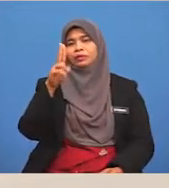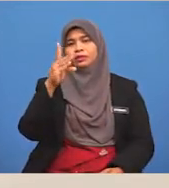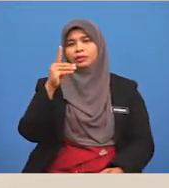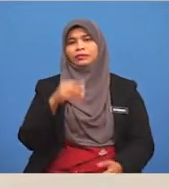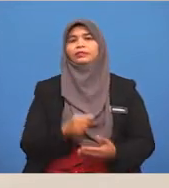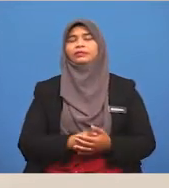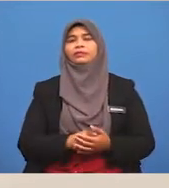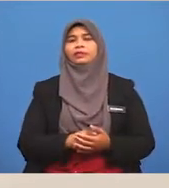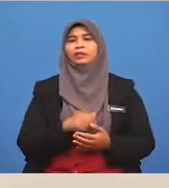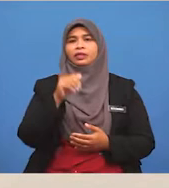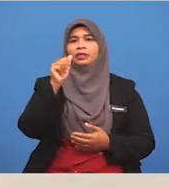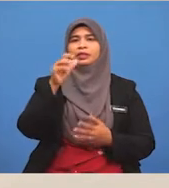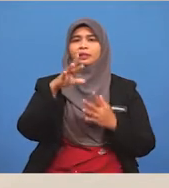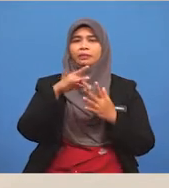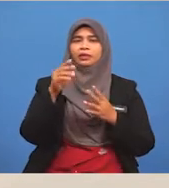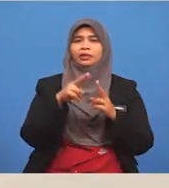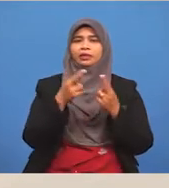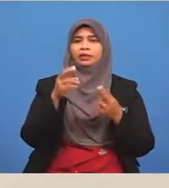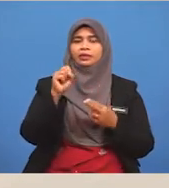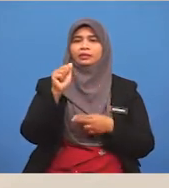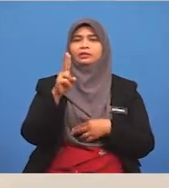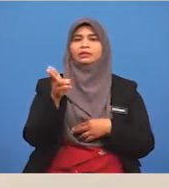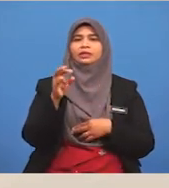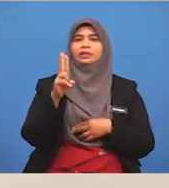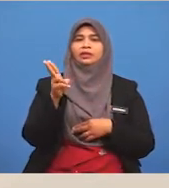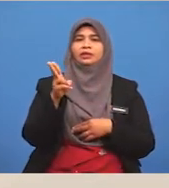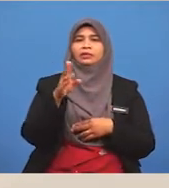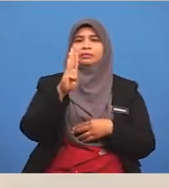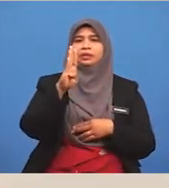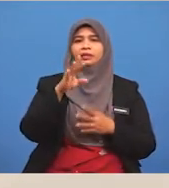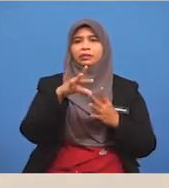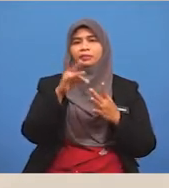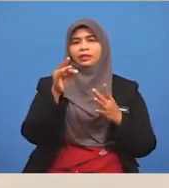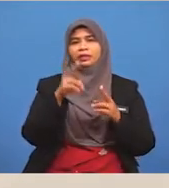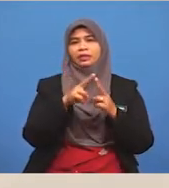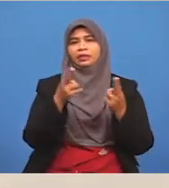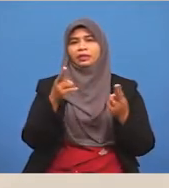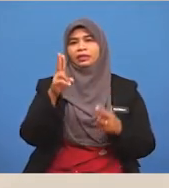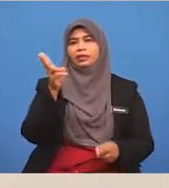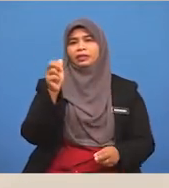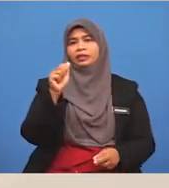hadis sahih, B. Memilih hadis hasan, C.